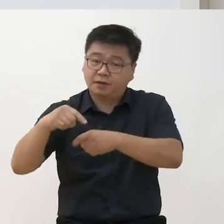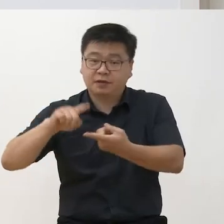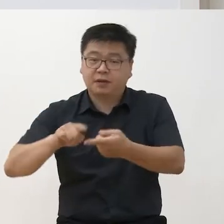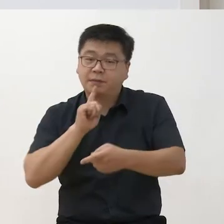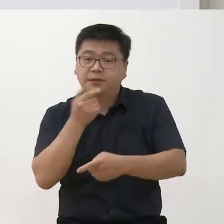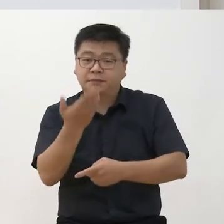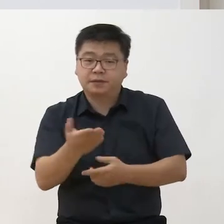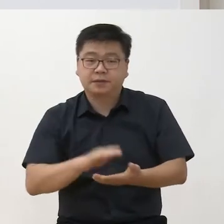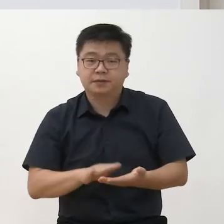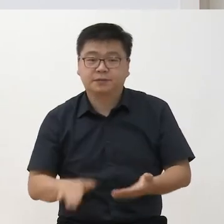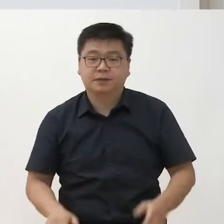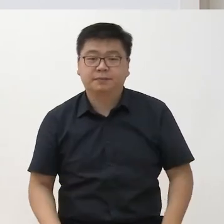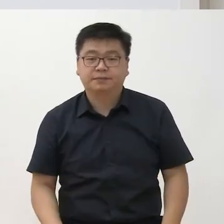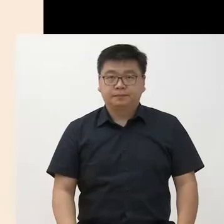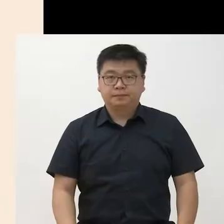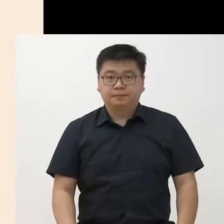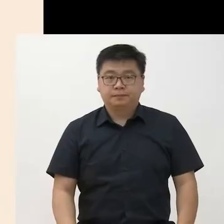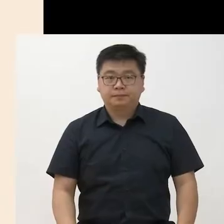하겠습니다.